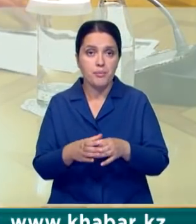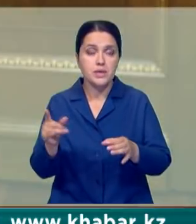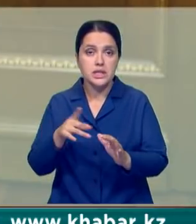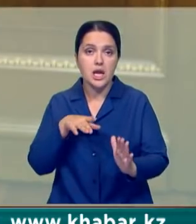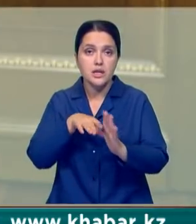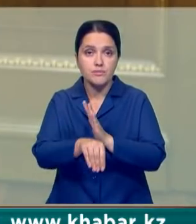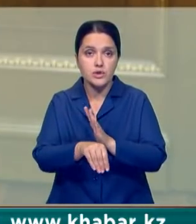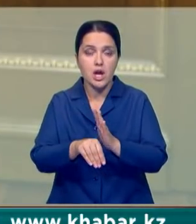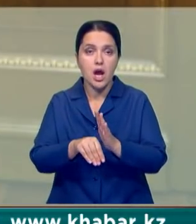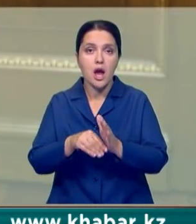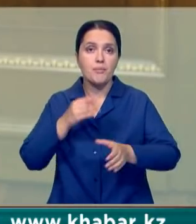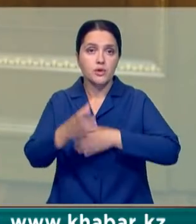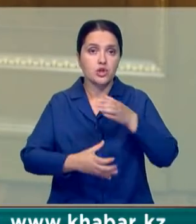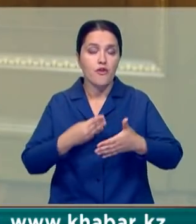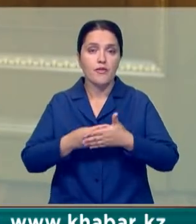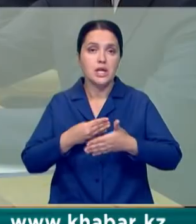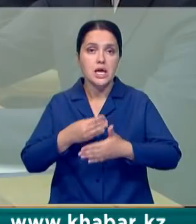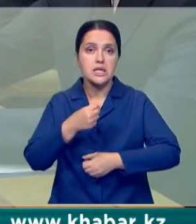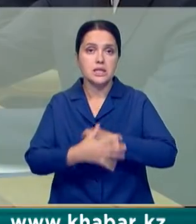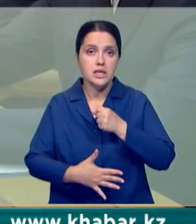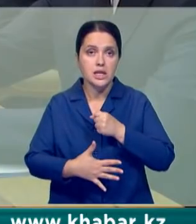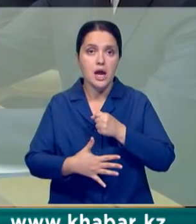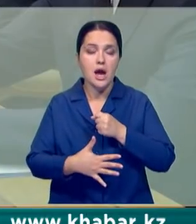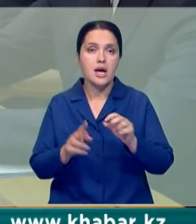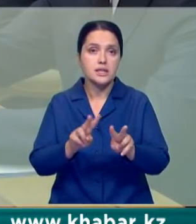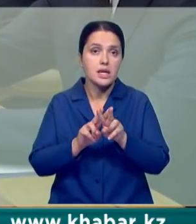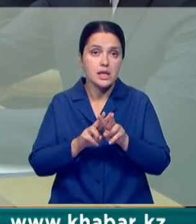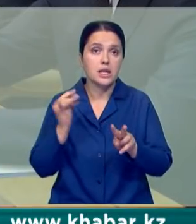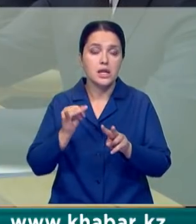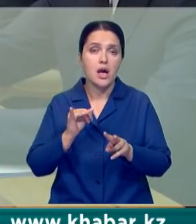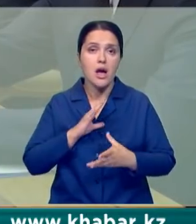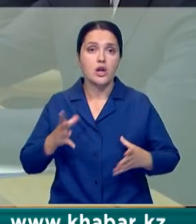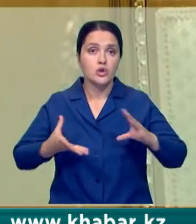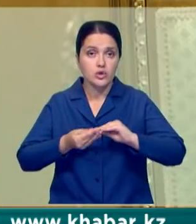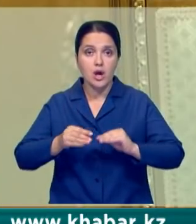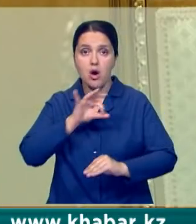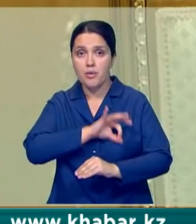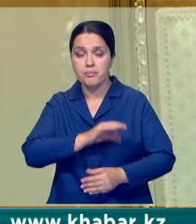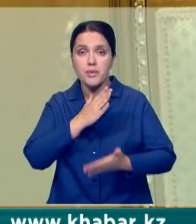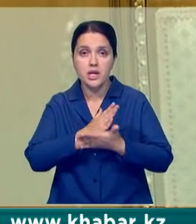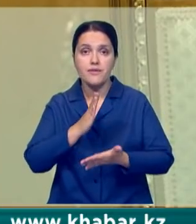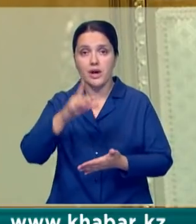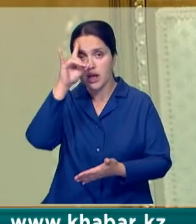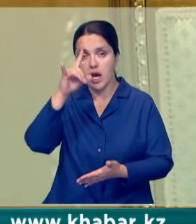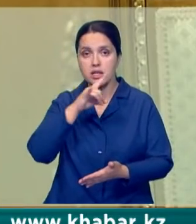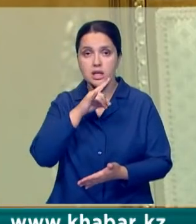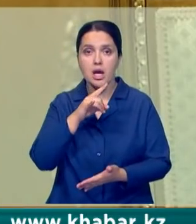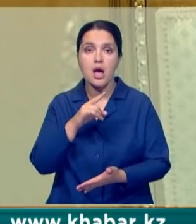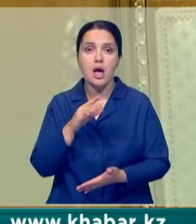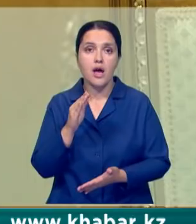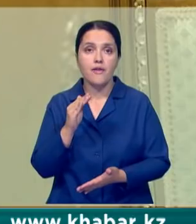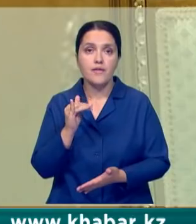бирже международного финансового центра астана и отметил результаты работы компании в нашей стране игорь финогенов